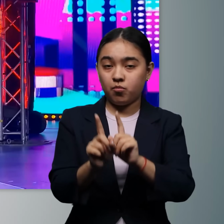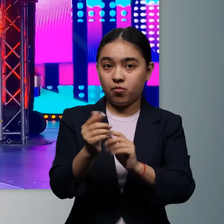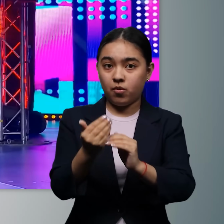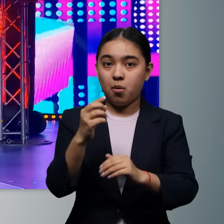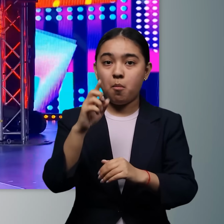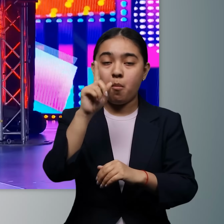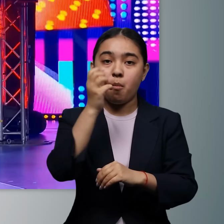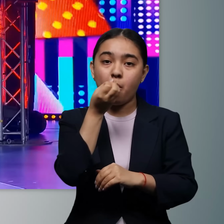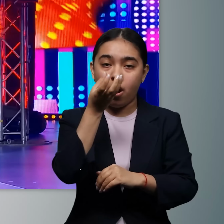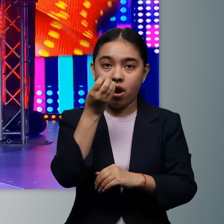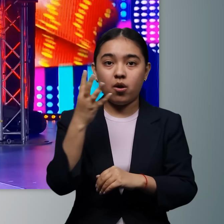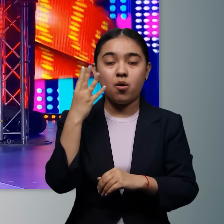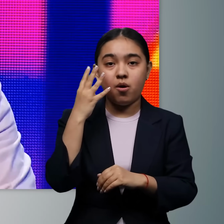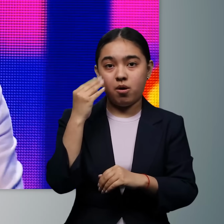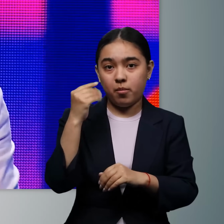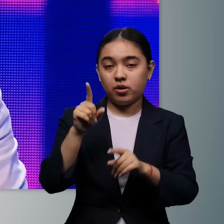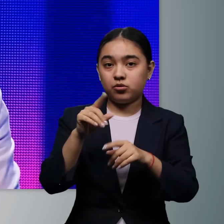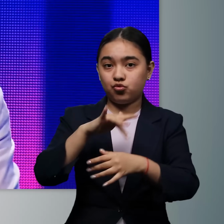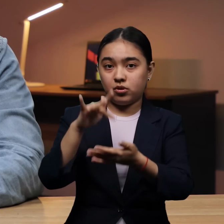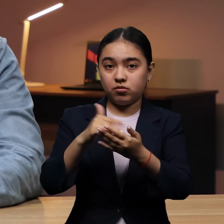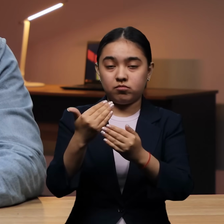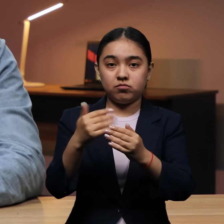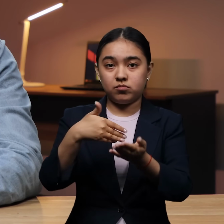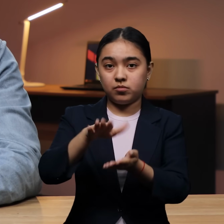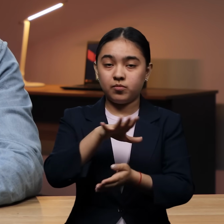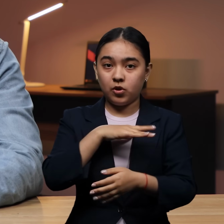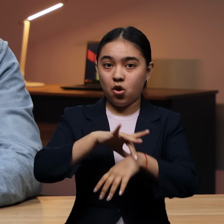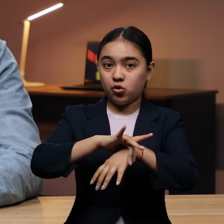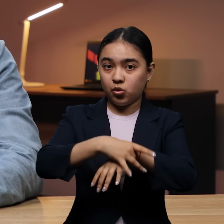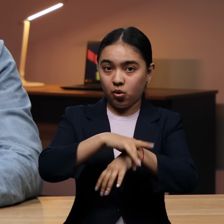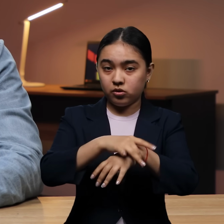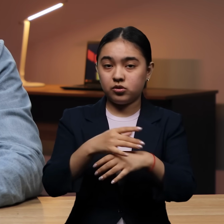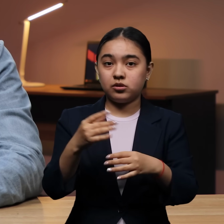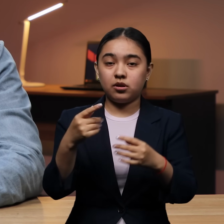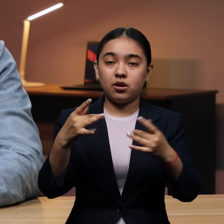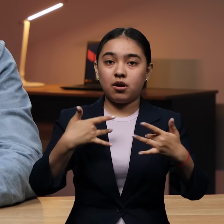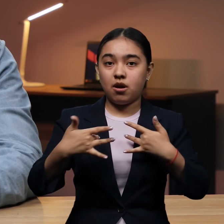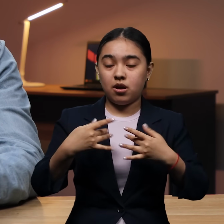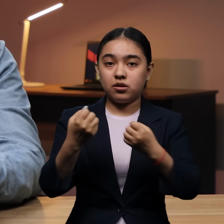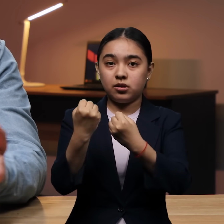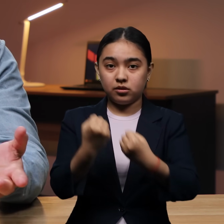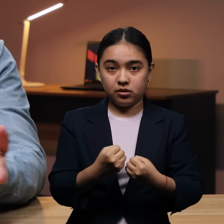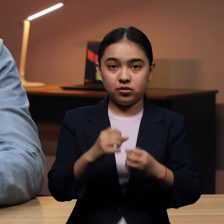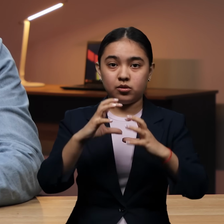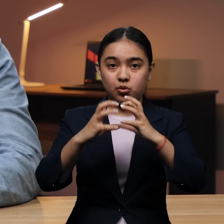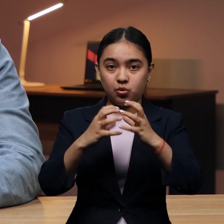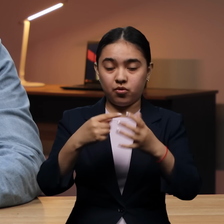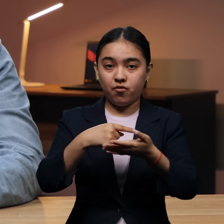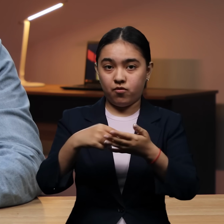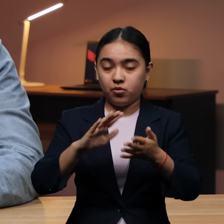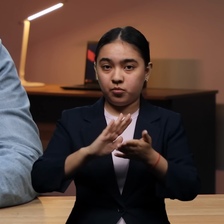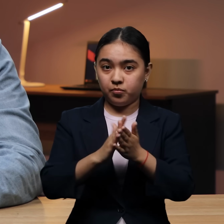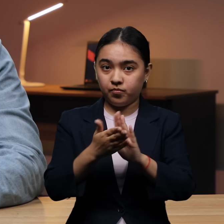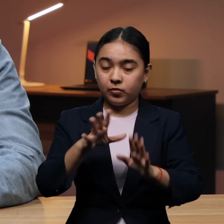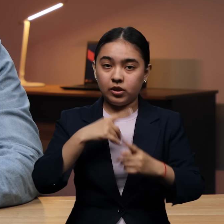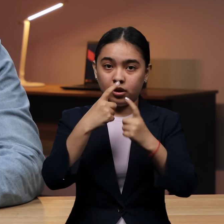avvalroq Boku va Olmaota shaharlari ham bosh tortgandi. Tashkilotchilar Toshkentdagi konsert qoldirilishini dunyodagi vaziyat bilan izohlashdi.